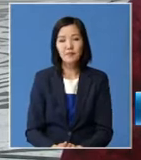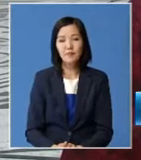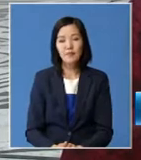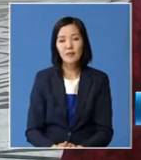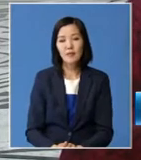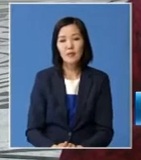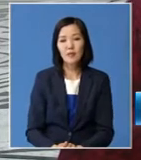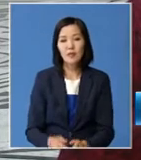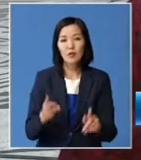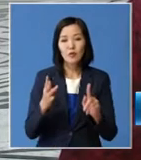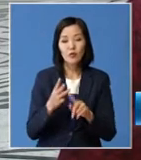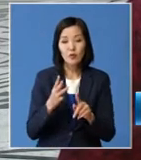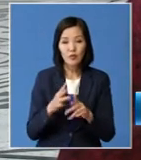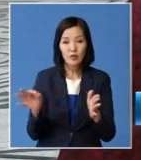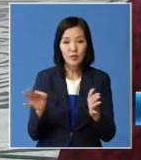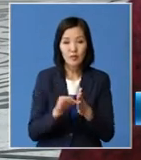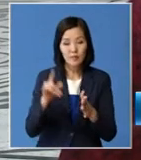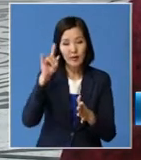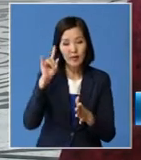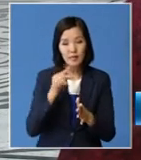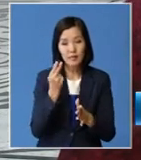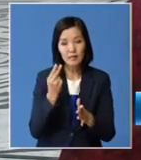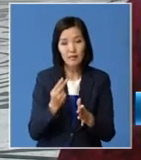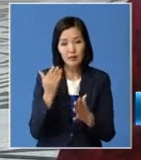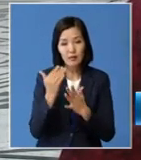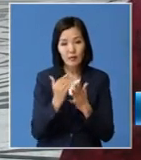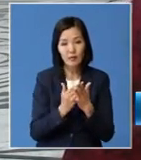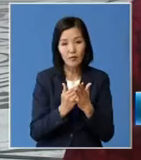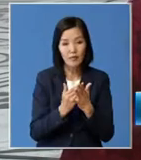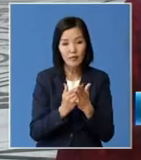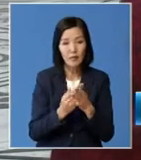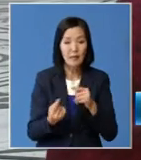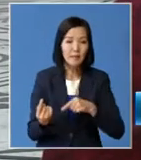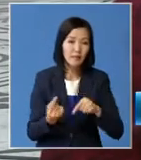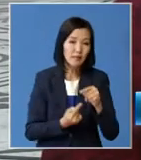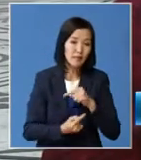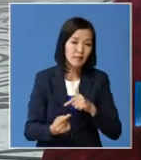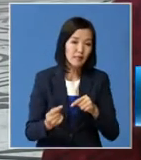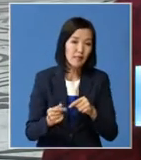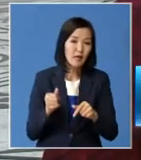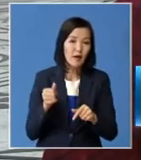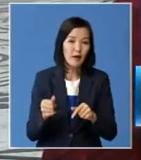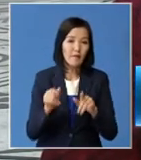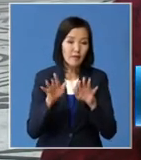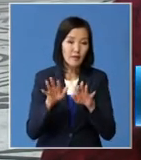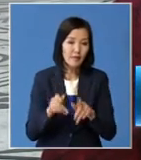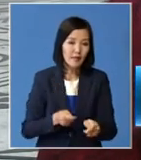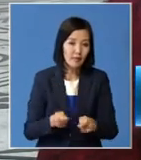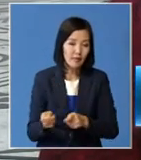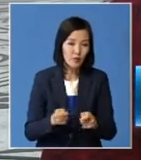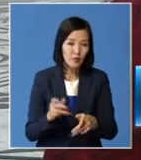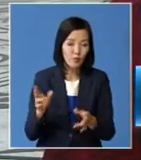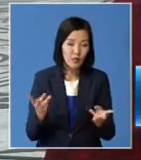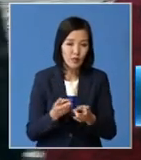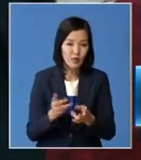Ал үшінші мақсатымыз Қазақстанды цифрландыру аясында бизнесті автоматтандыру, яғни біз кәсіпкерлердің өз бизнестерін тегін